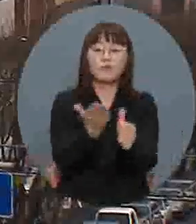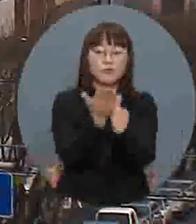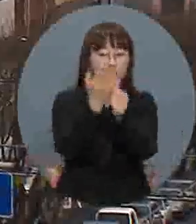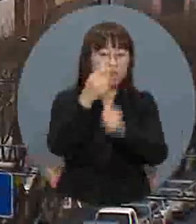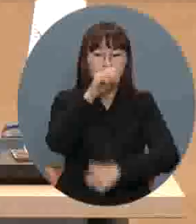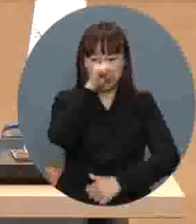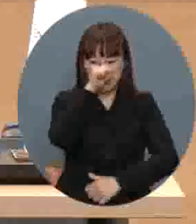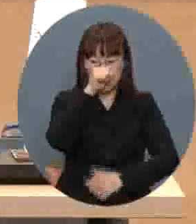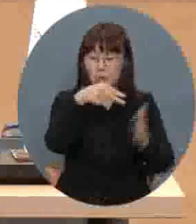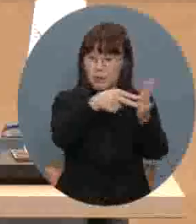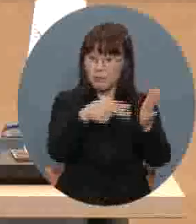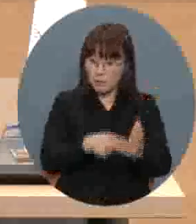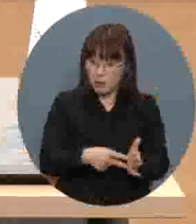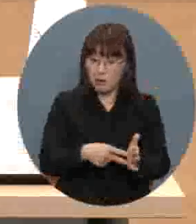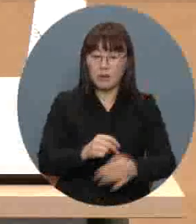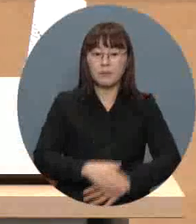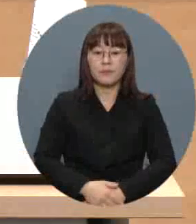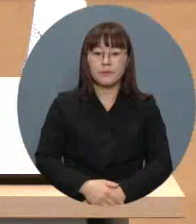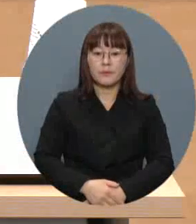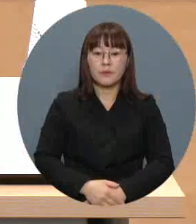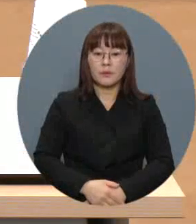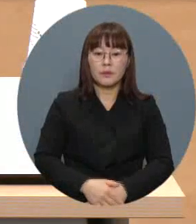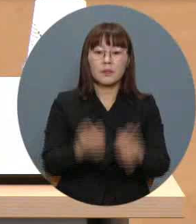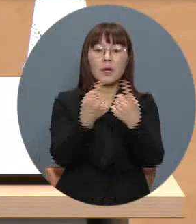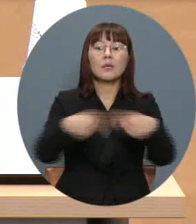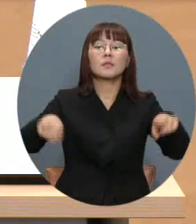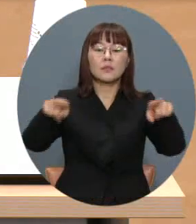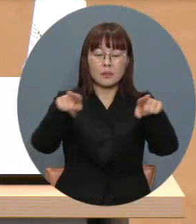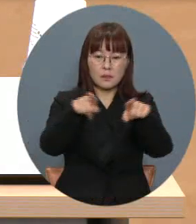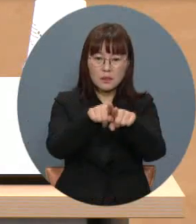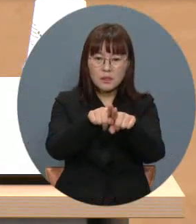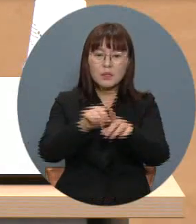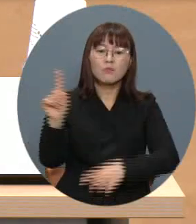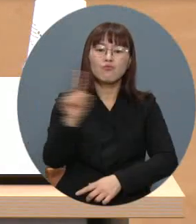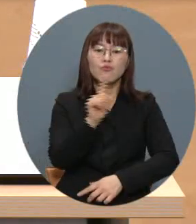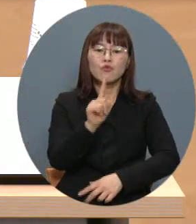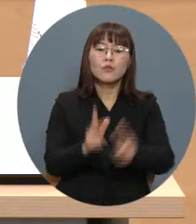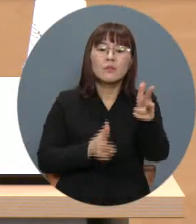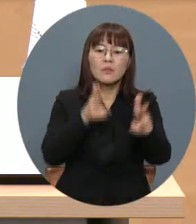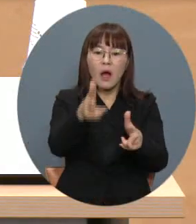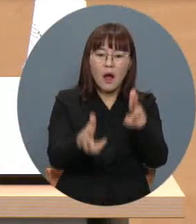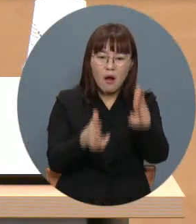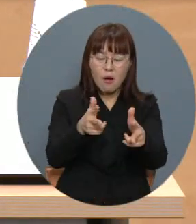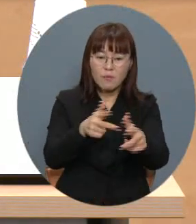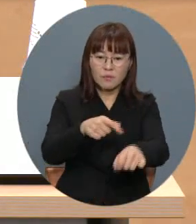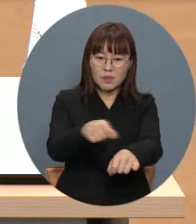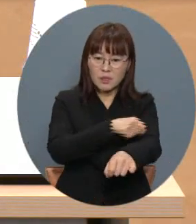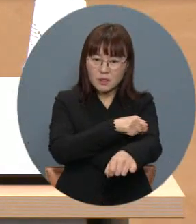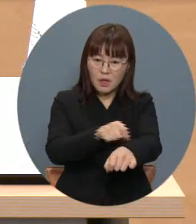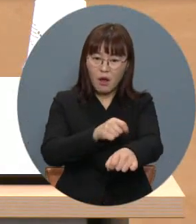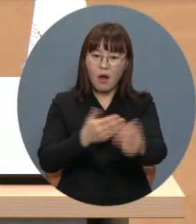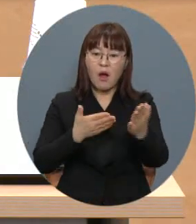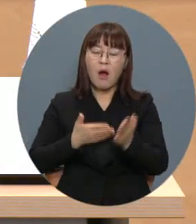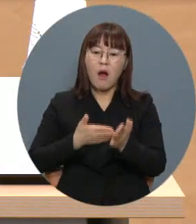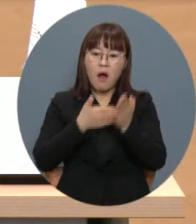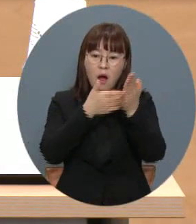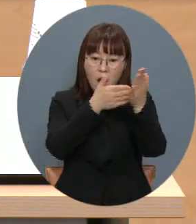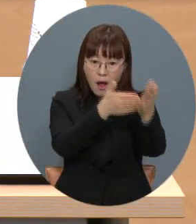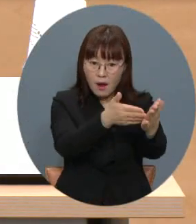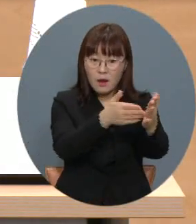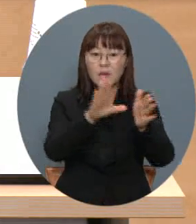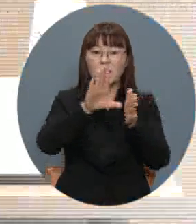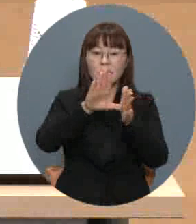회의적입니다. 공동으로 어떤 사업들이 특별히 제한되고 한다고